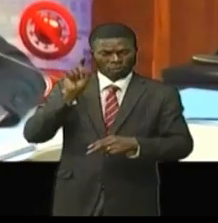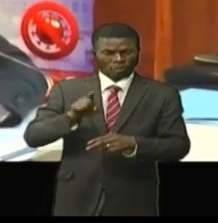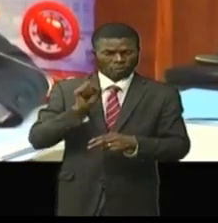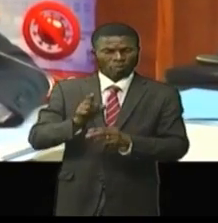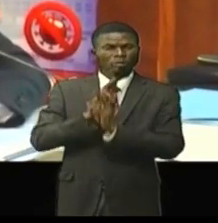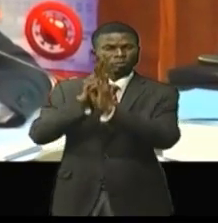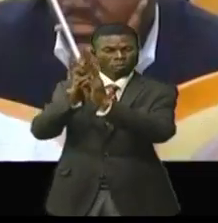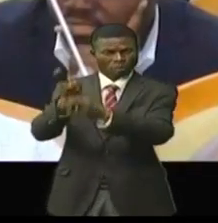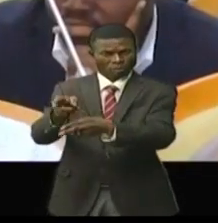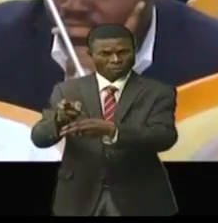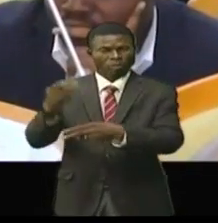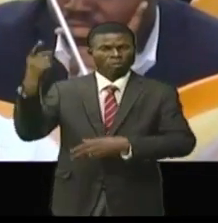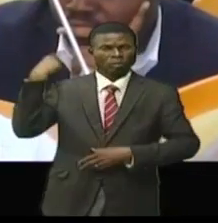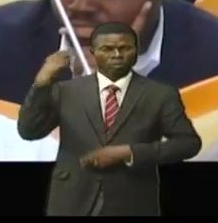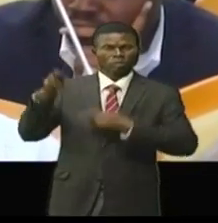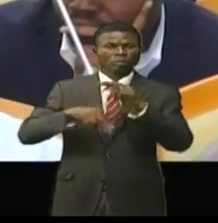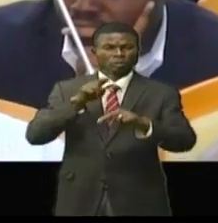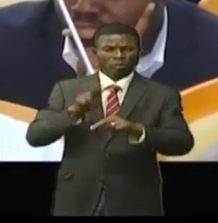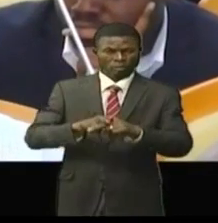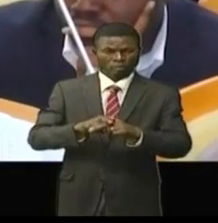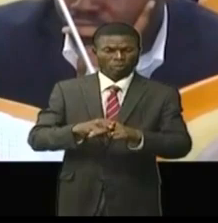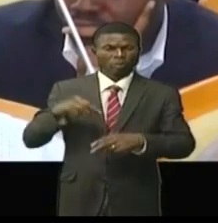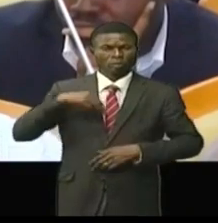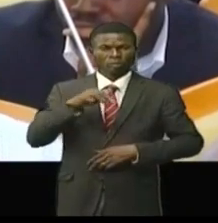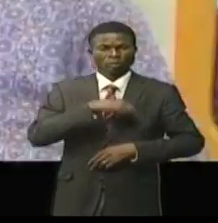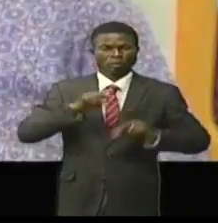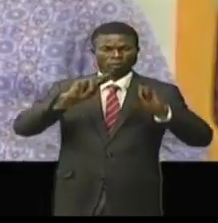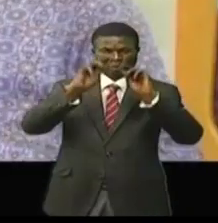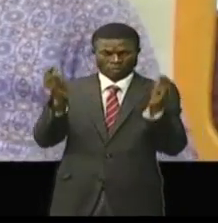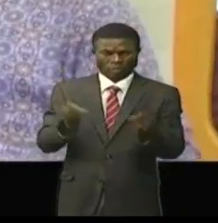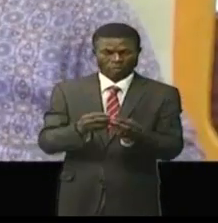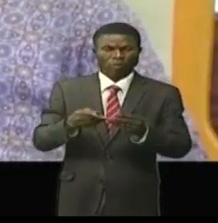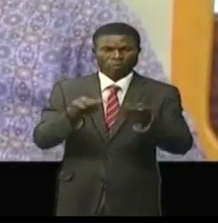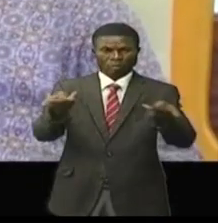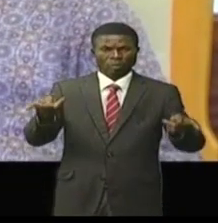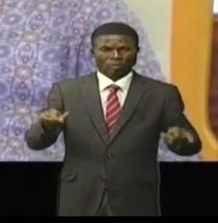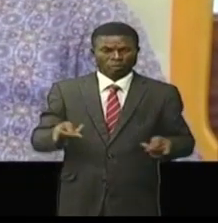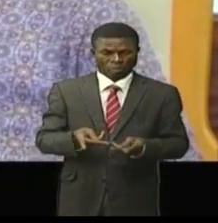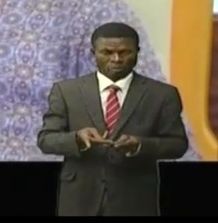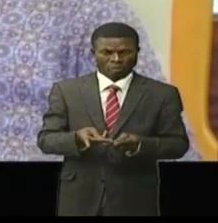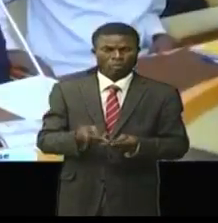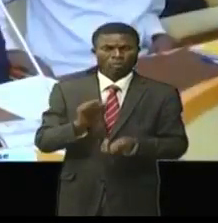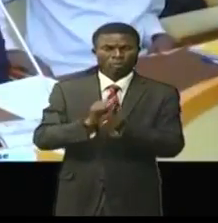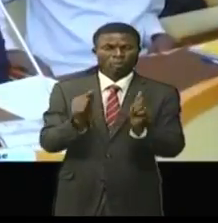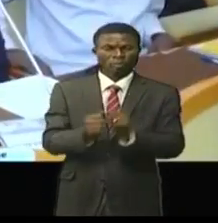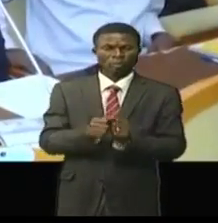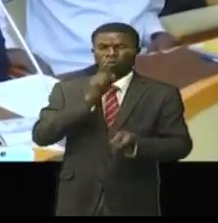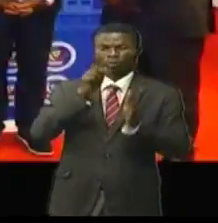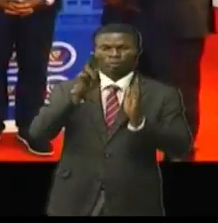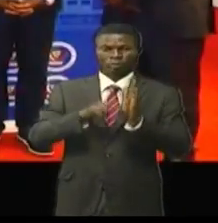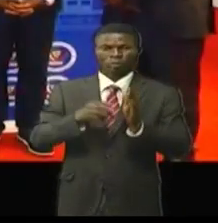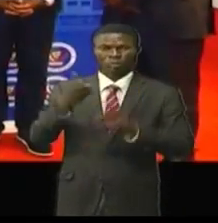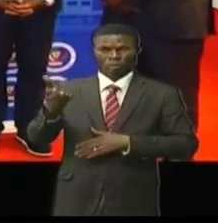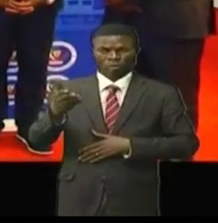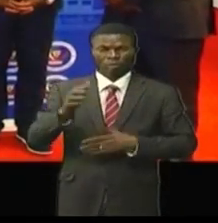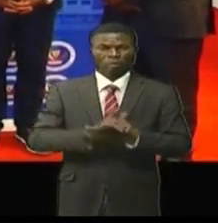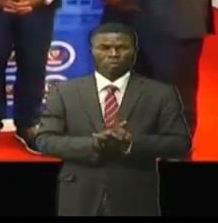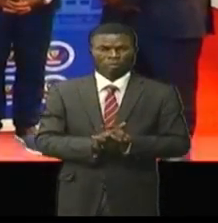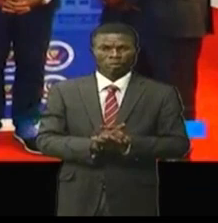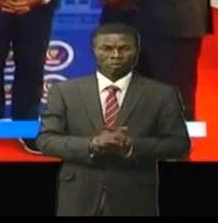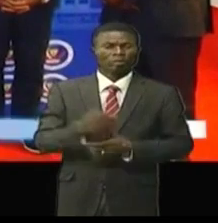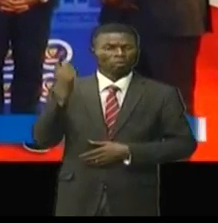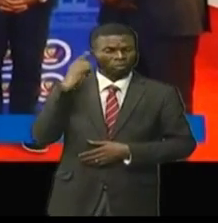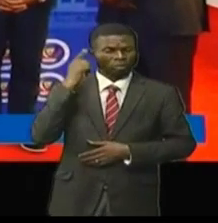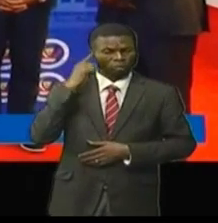de répondre aux députés nationaux, membres de la commission environnement, à la suite de cet exercice parlementaire. J'ai retenu qu'il pense